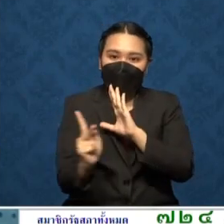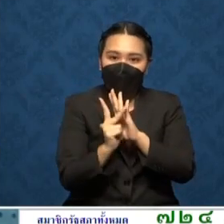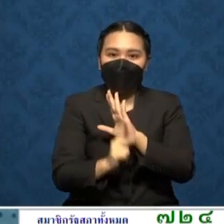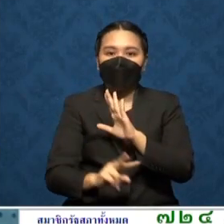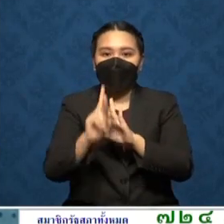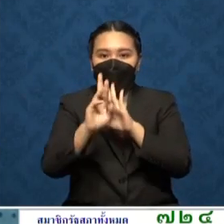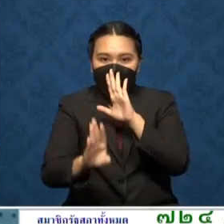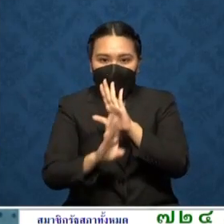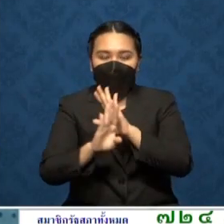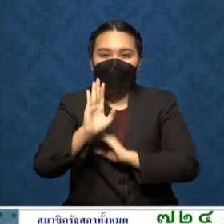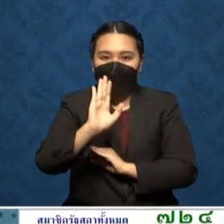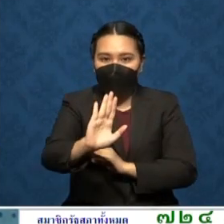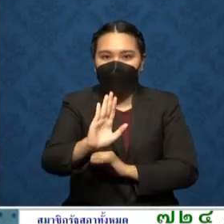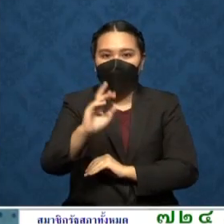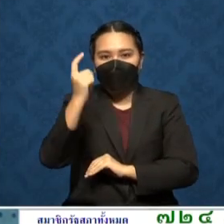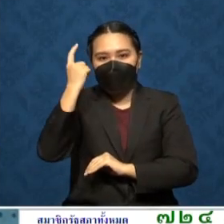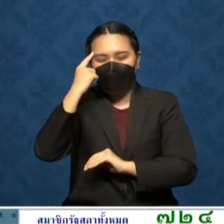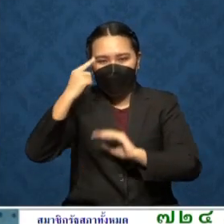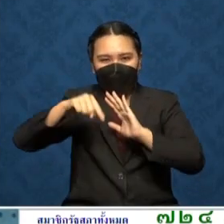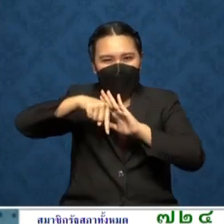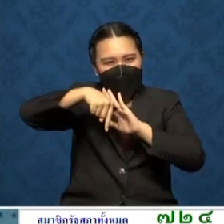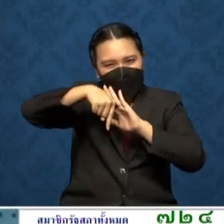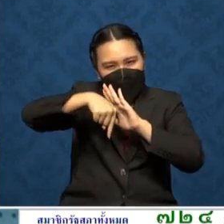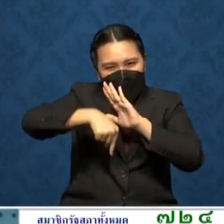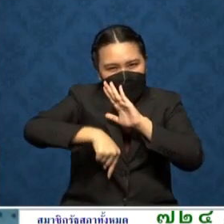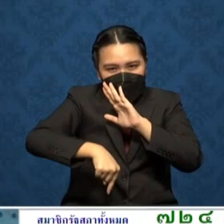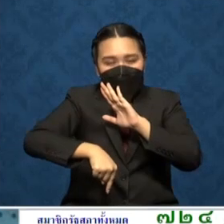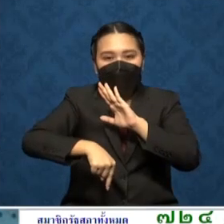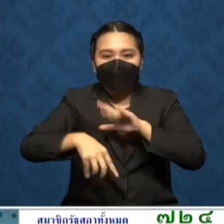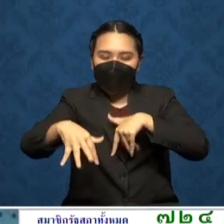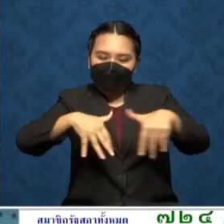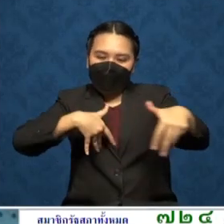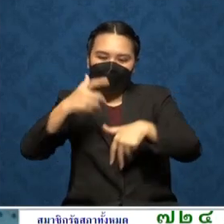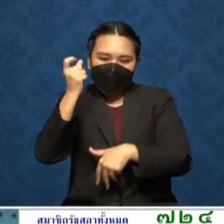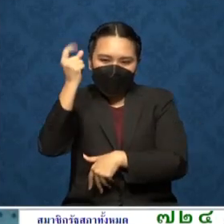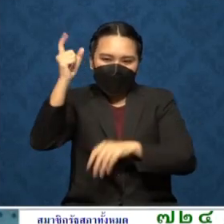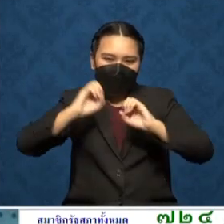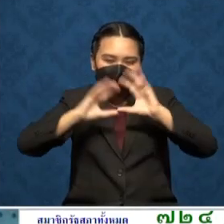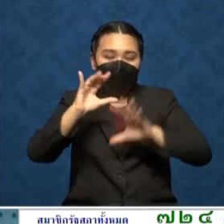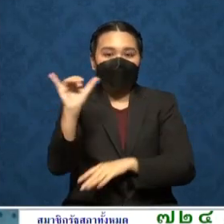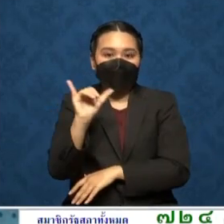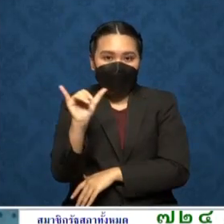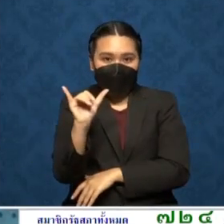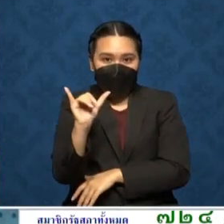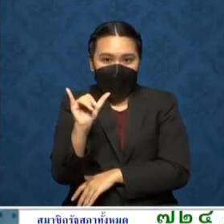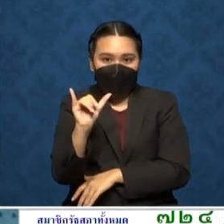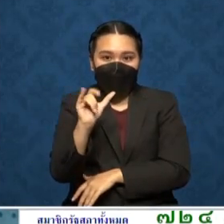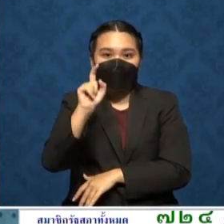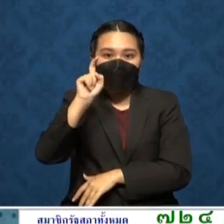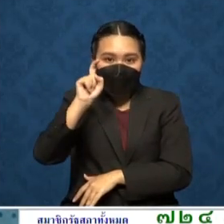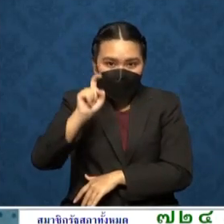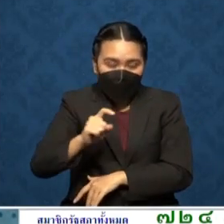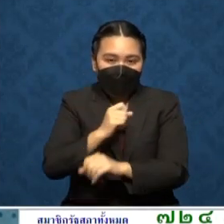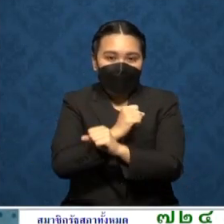ตนเองที่อาจจะสลับซับซ้อนยังไม่เป็นที่เข้าใจของประชาชนจึงได้กันไว้ก่อนว่